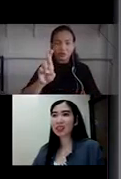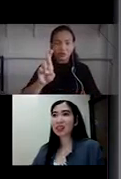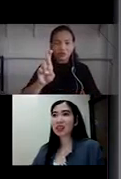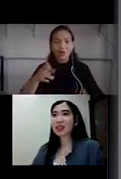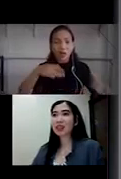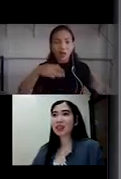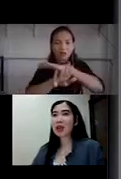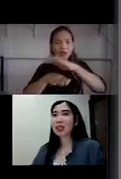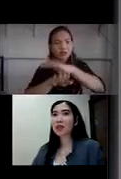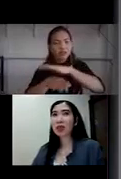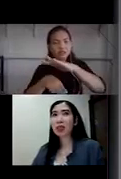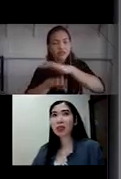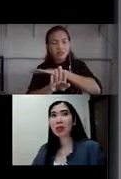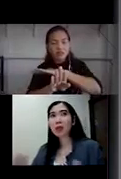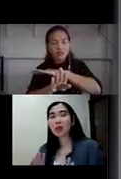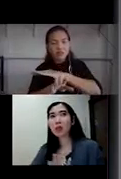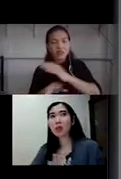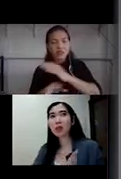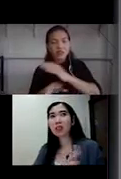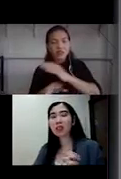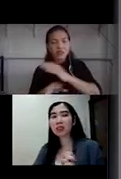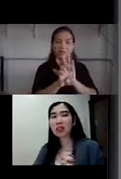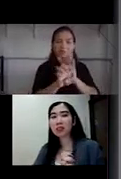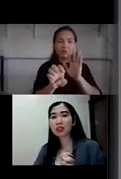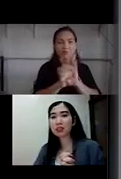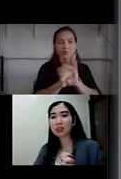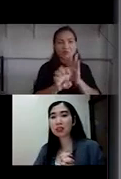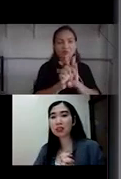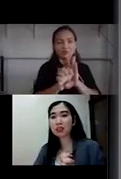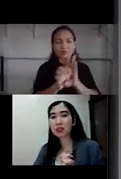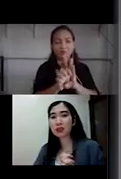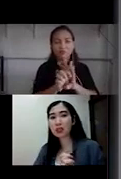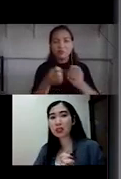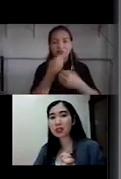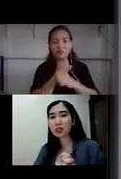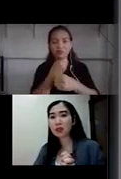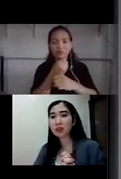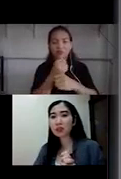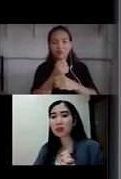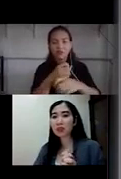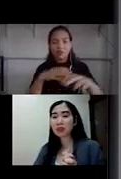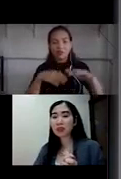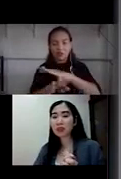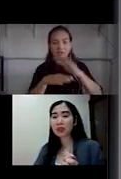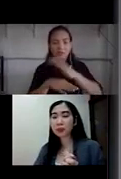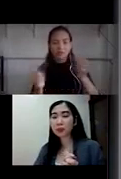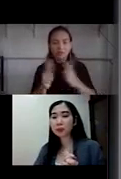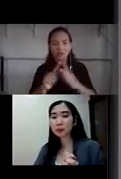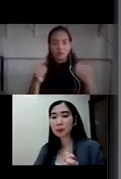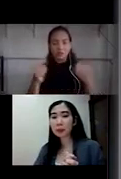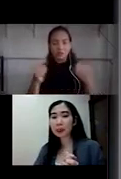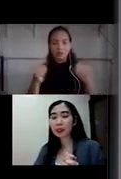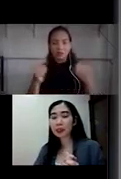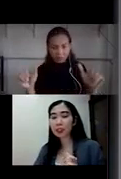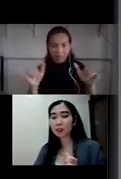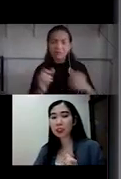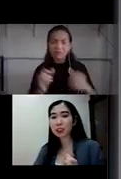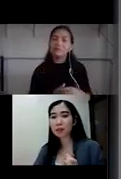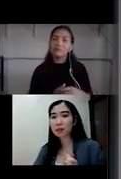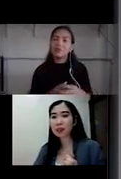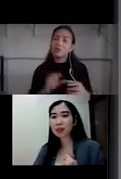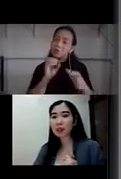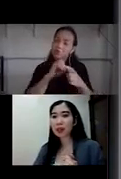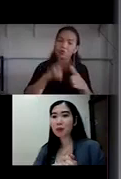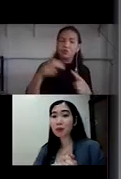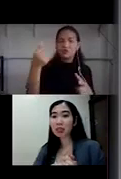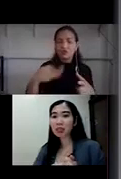access, di ba, if halimbawa gumawa kayo ng access nila sa library system or kahit anong